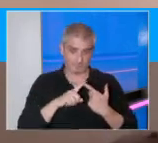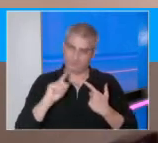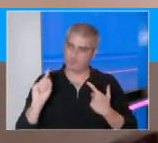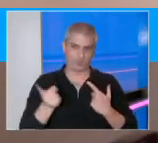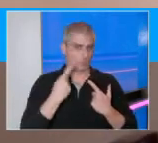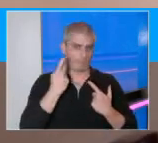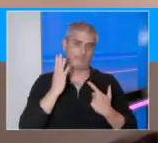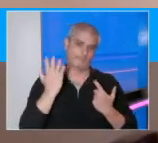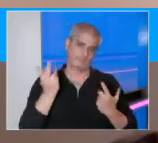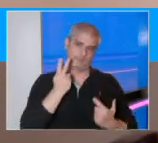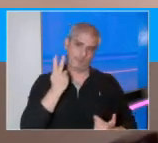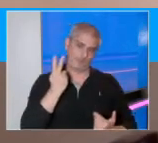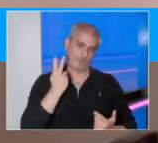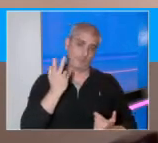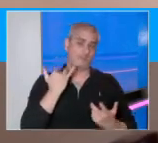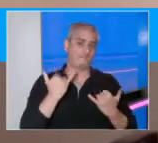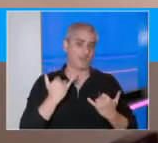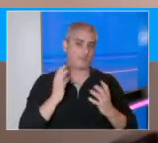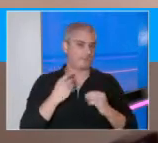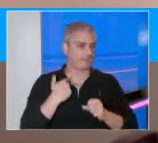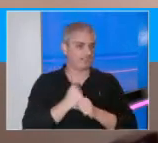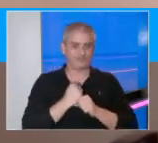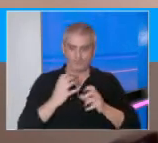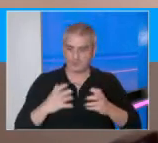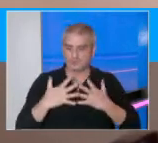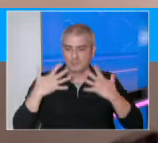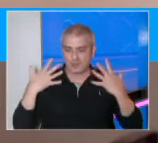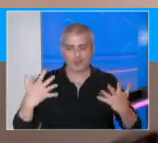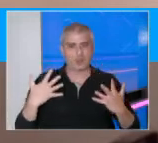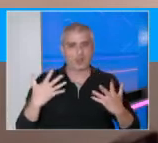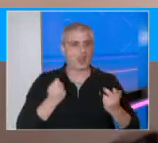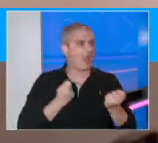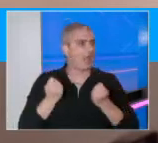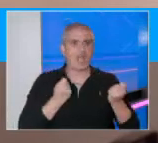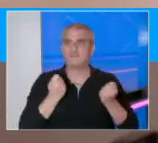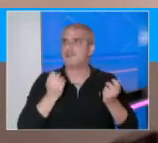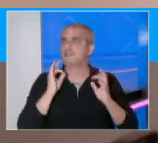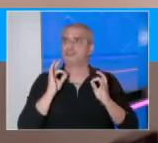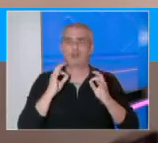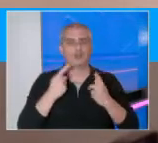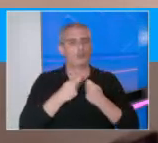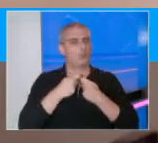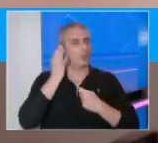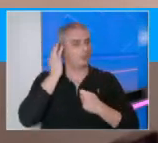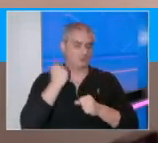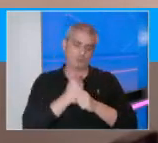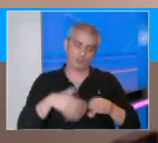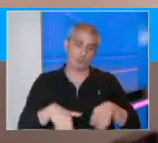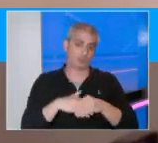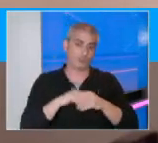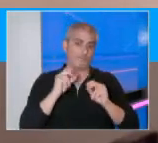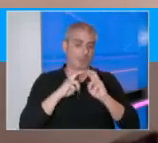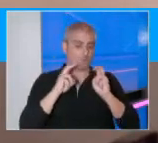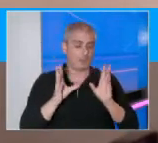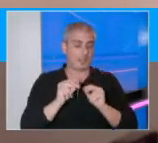לכולם ולכולן כמובן. והיום באמת עשינו עצרת גדולה מאוד בהפקה של תנועת נשים עושות שלום